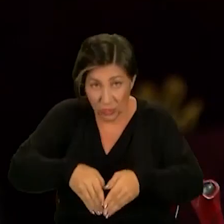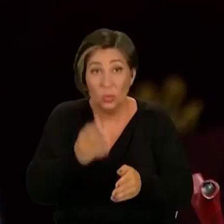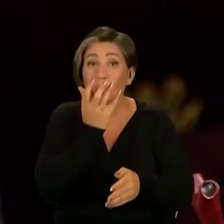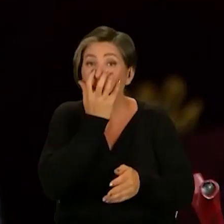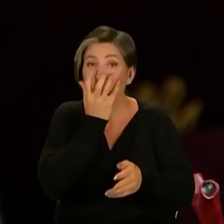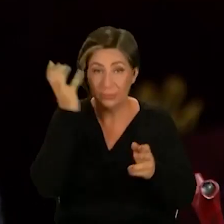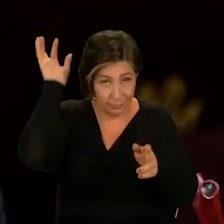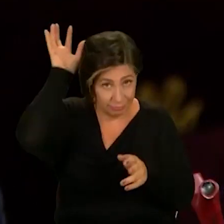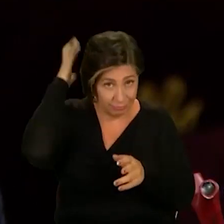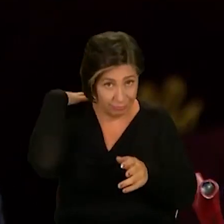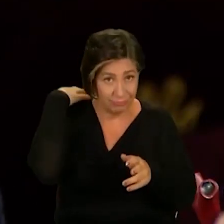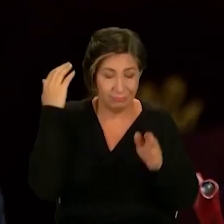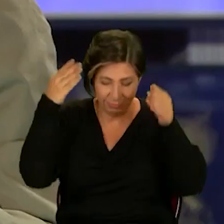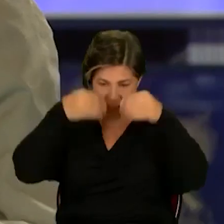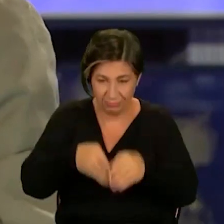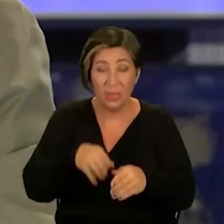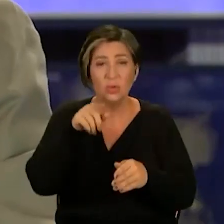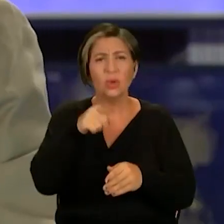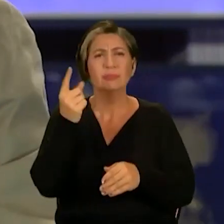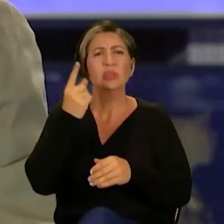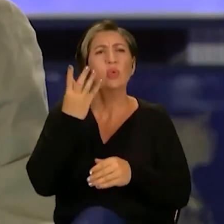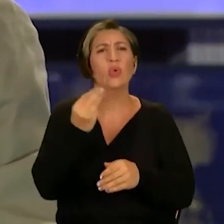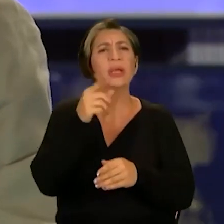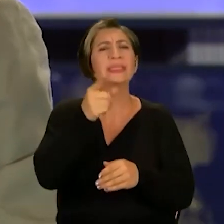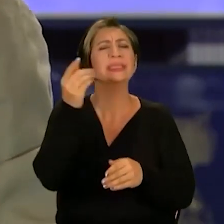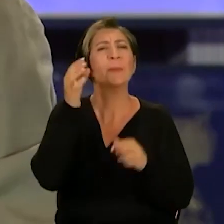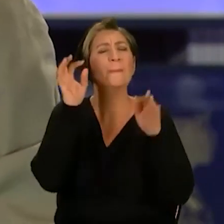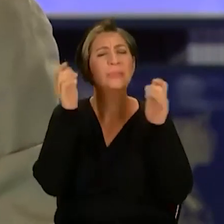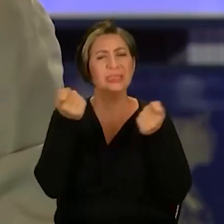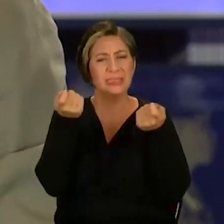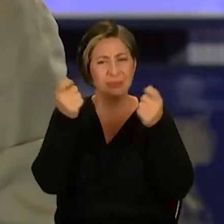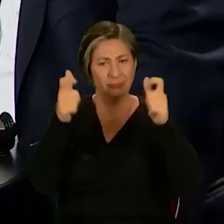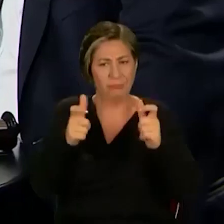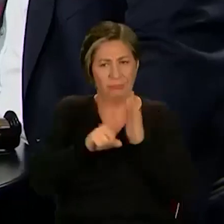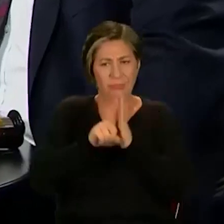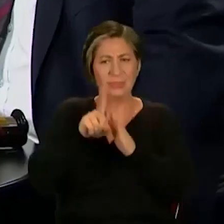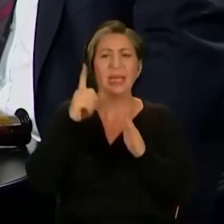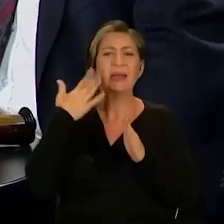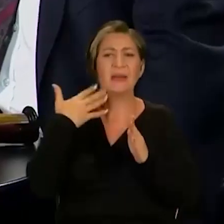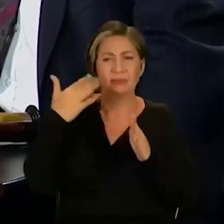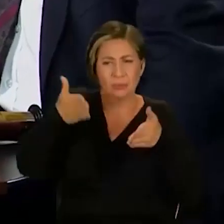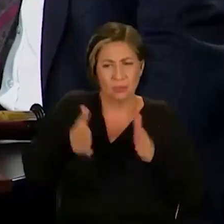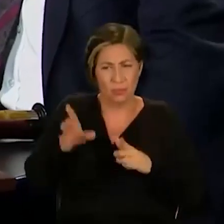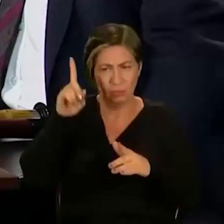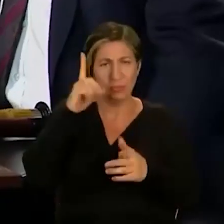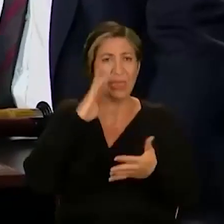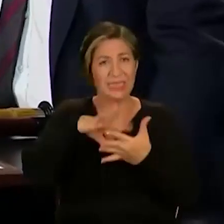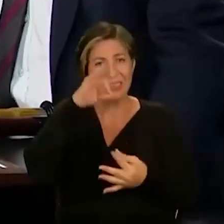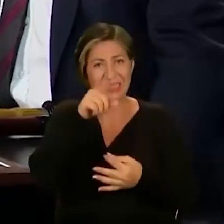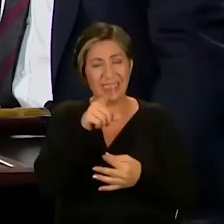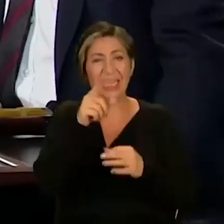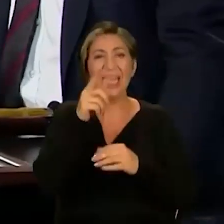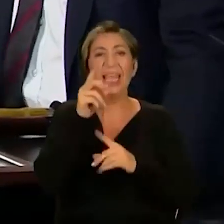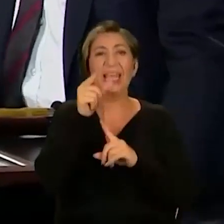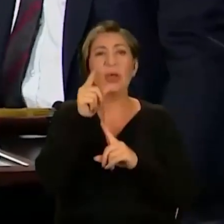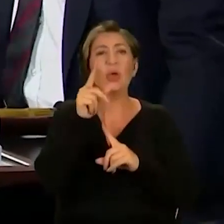Şimdi şöyle bir şey oluyor. Geldiğiniz yer itibariyle yani Sarıkamış'ta doğmuş bir insanı. İlkokul